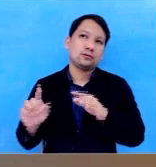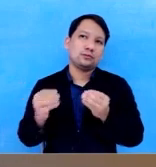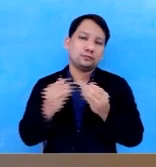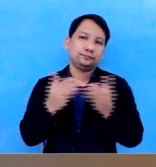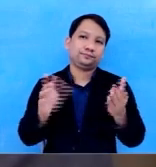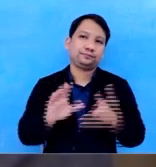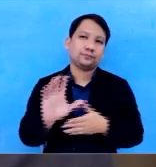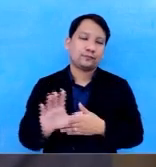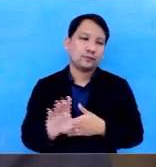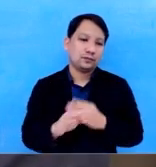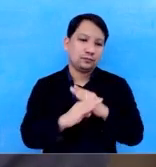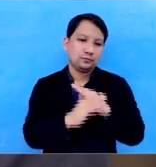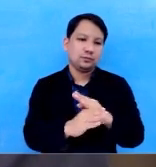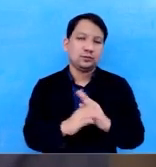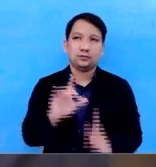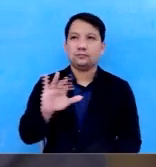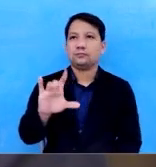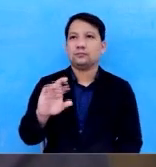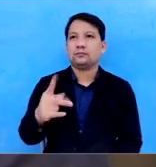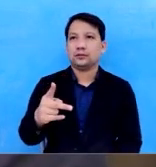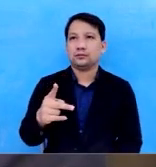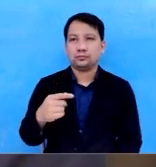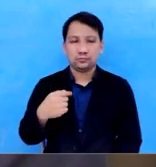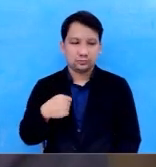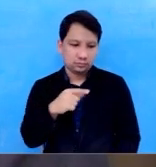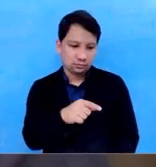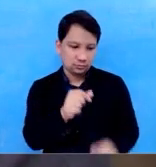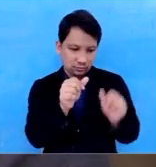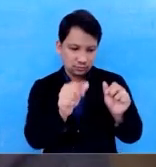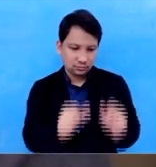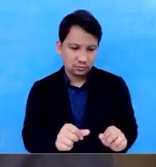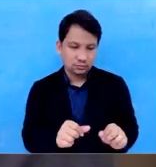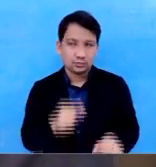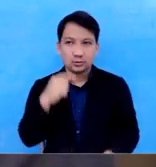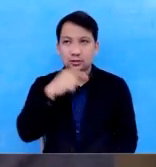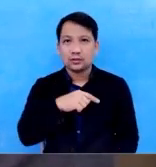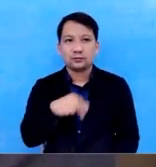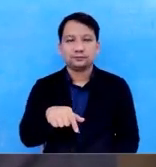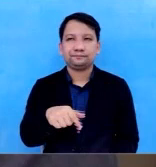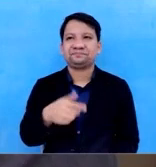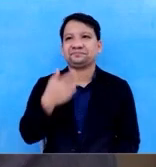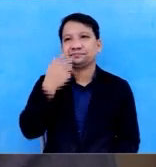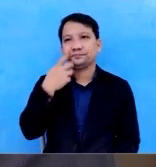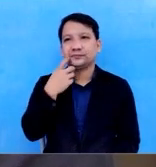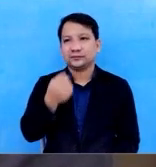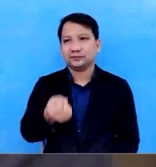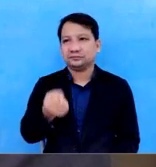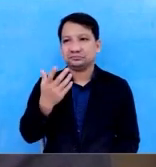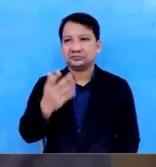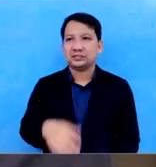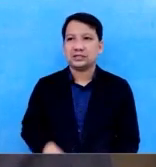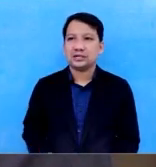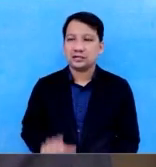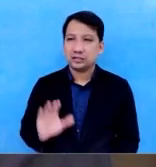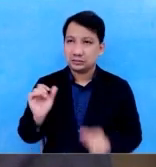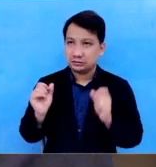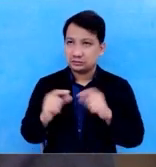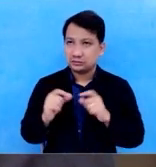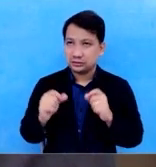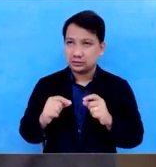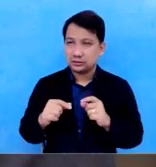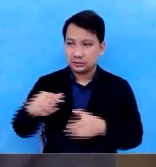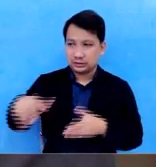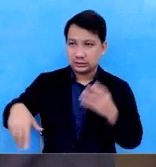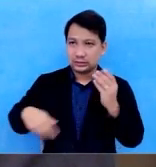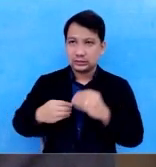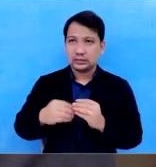Yun, nablinak na ako. Tapos, nag-post ako na may scammer. Na-scam ako, ganito halaga. Ganun. Tapos may nag-comment na pumunta raw